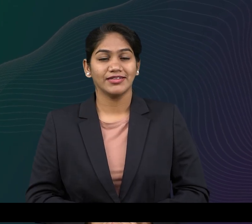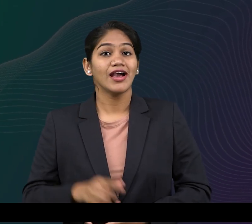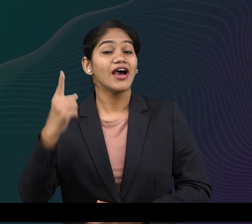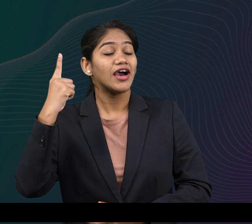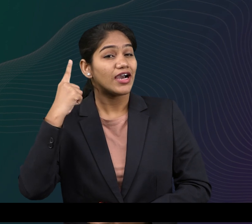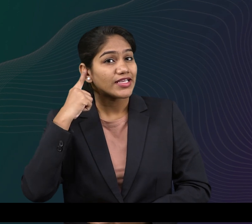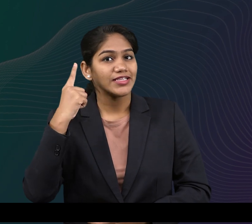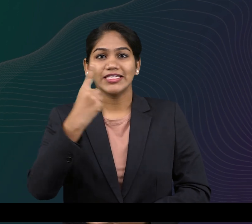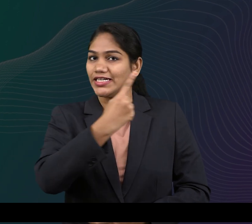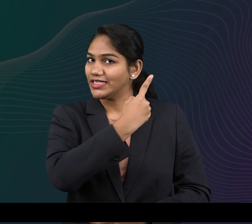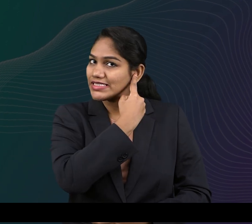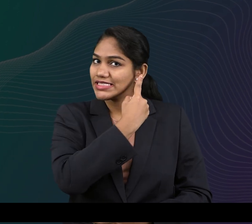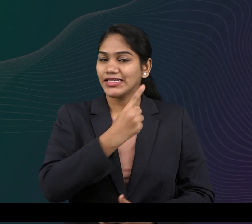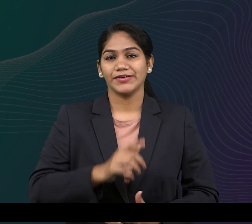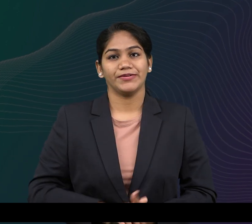कान,